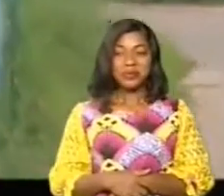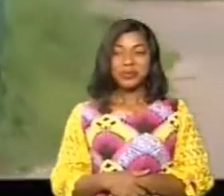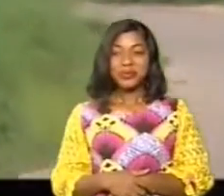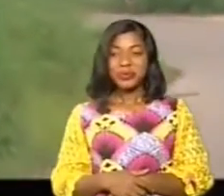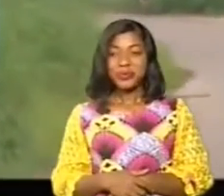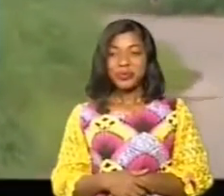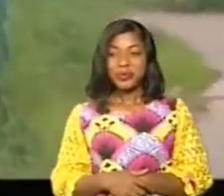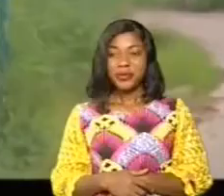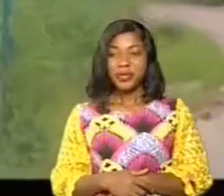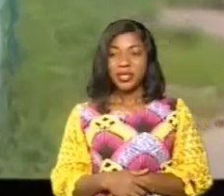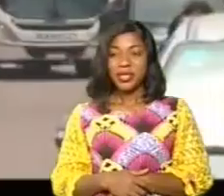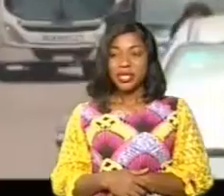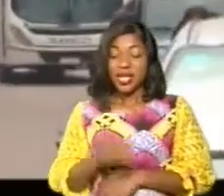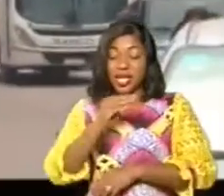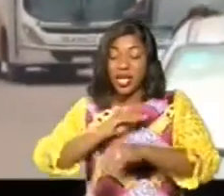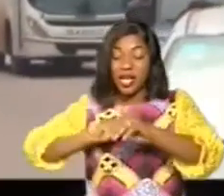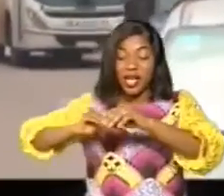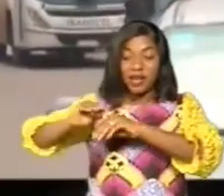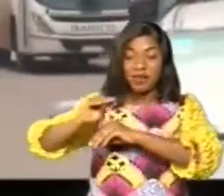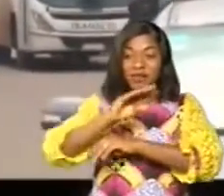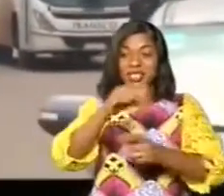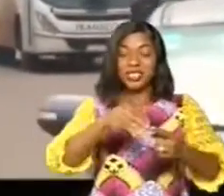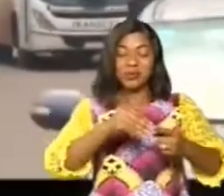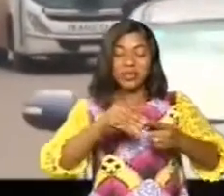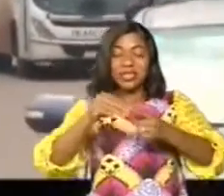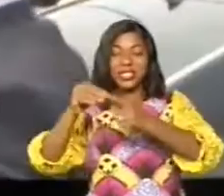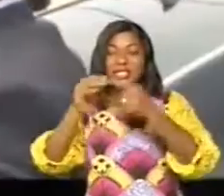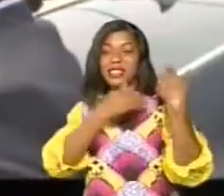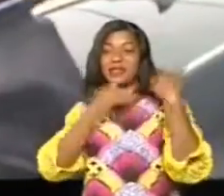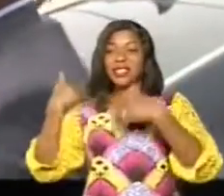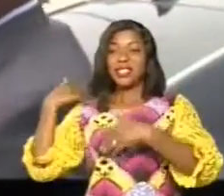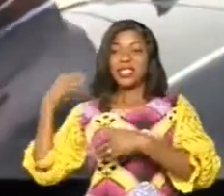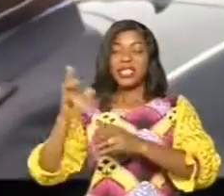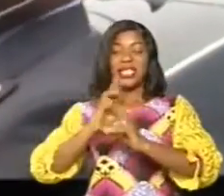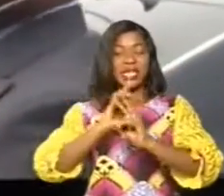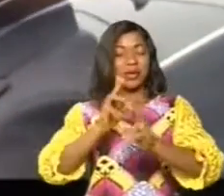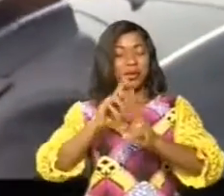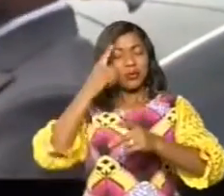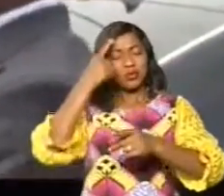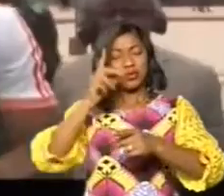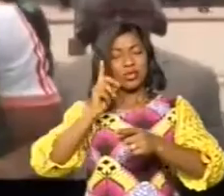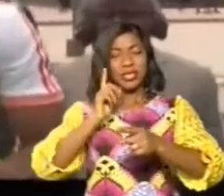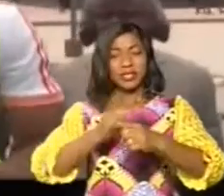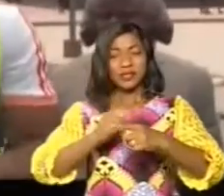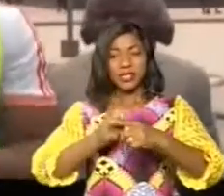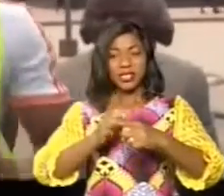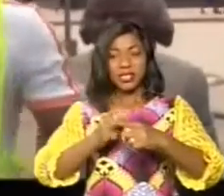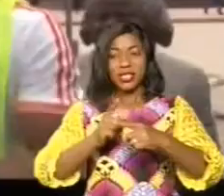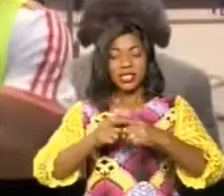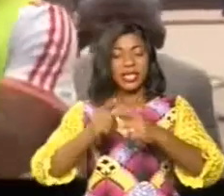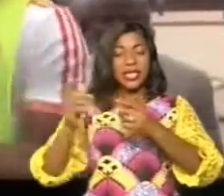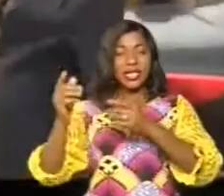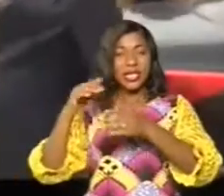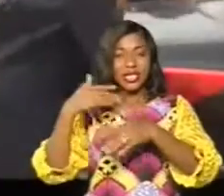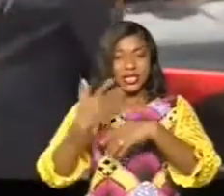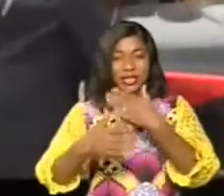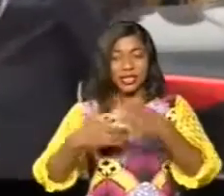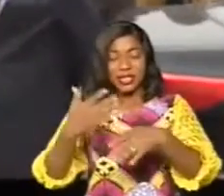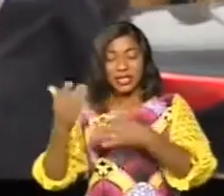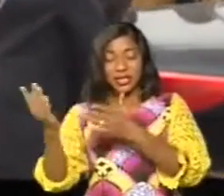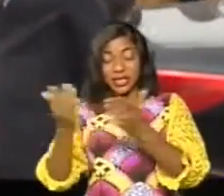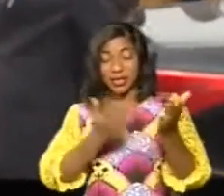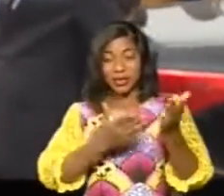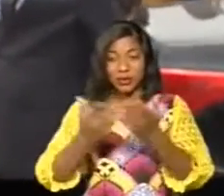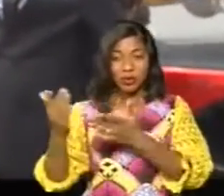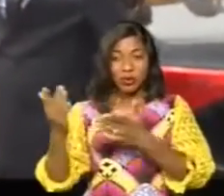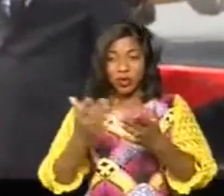L'envoyé spécial du chef de l'État est revenu sur l'acte, une réponse aux difficultés que connaissent les grands centres urbains. Je